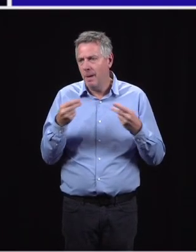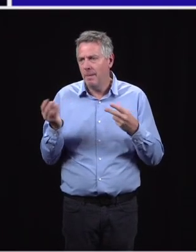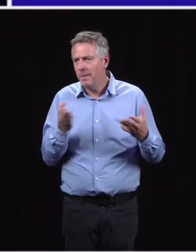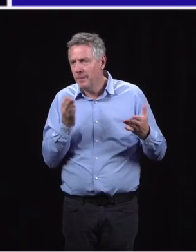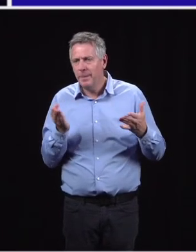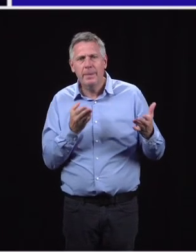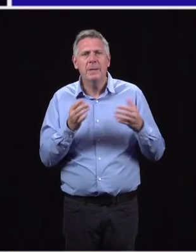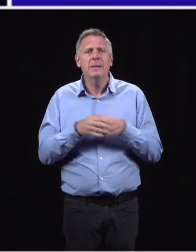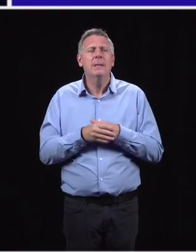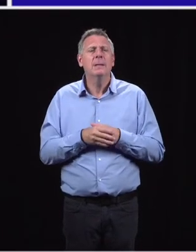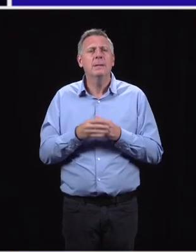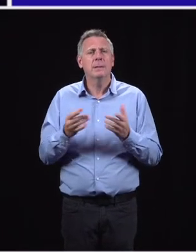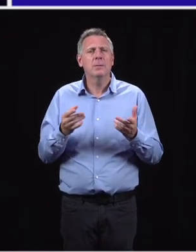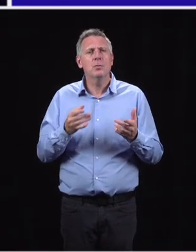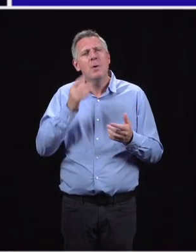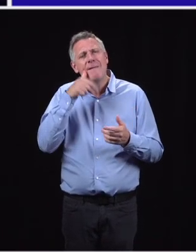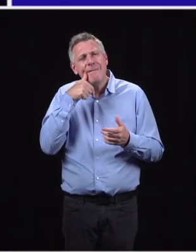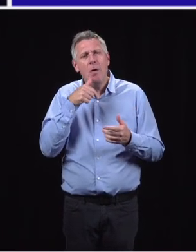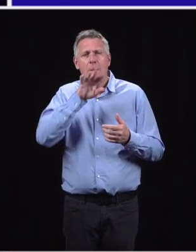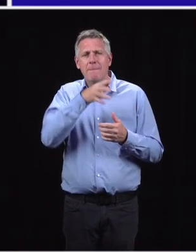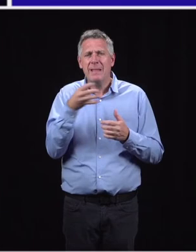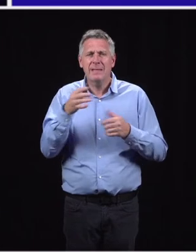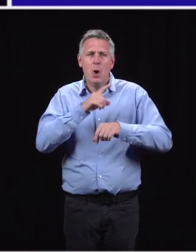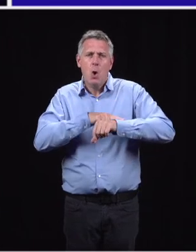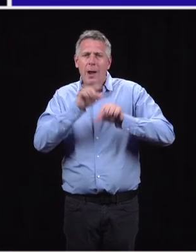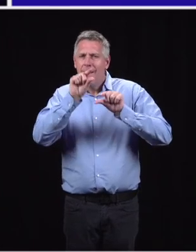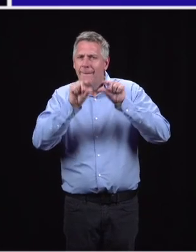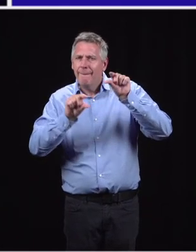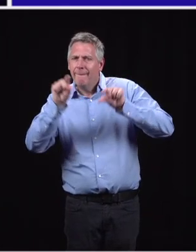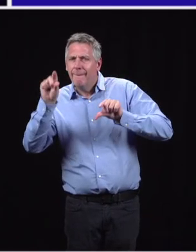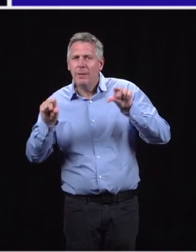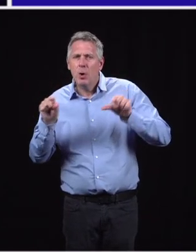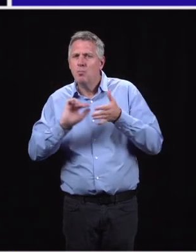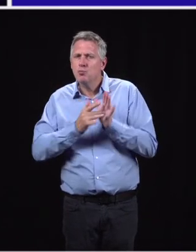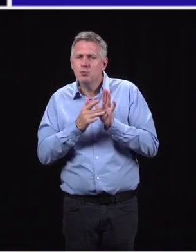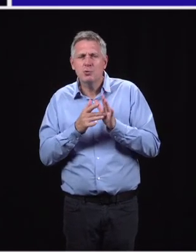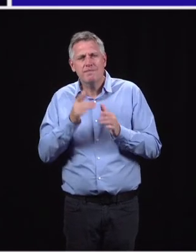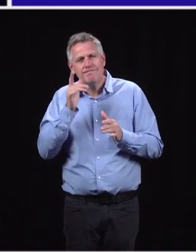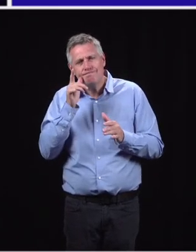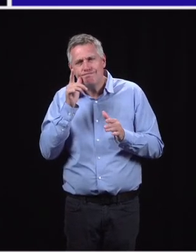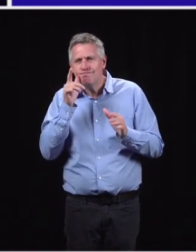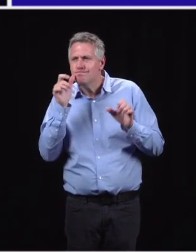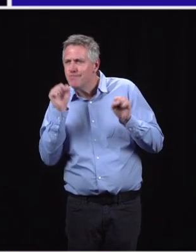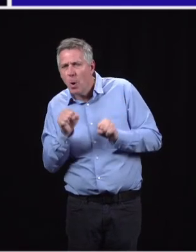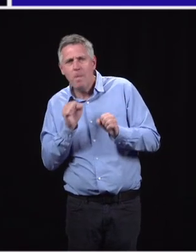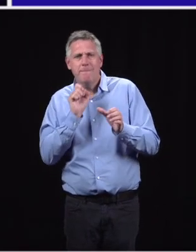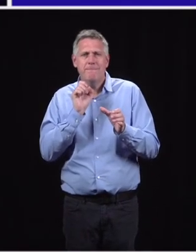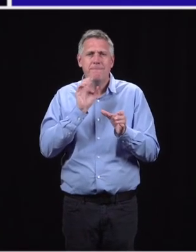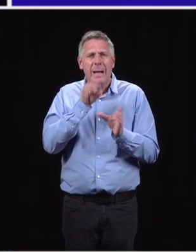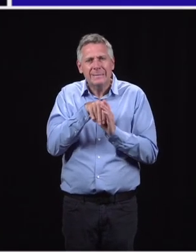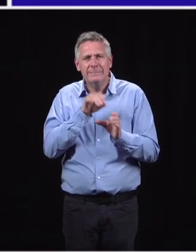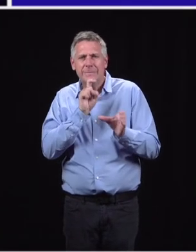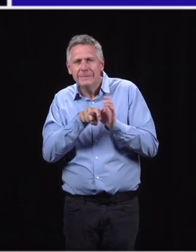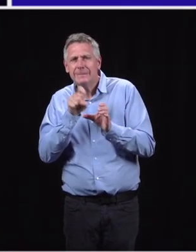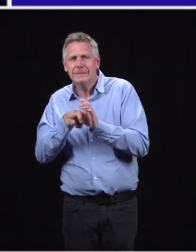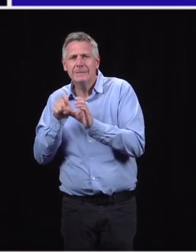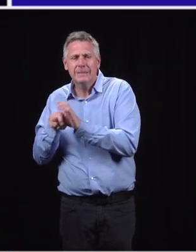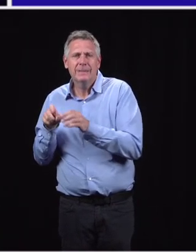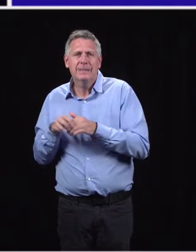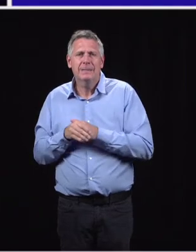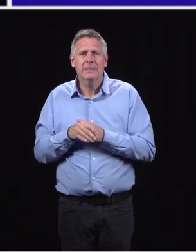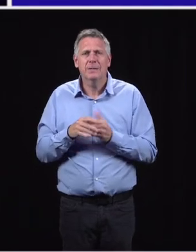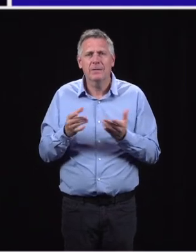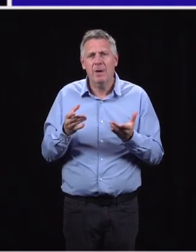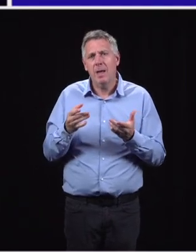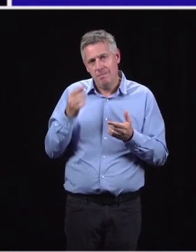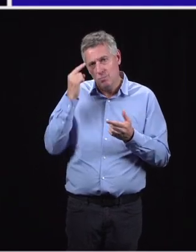ont été enfin on a fait un petit effort pour aménager un petit peu les horaires permettre à chacun de pouvoir y participer et du coup cette option de visionnage en Replay qui